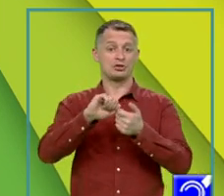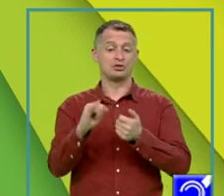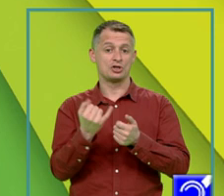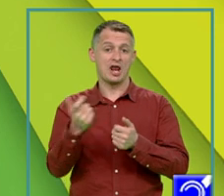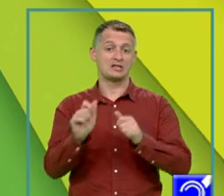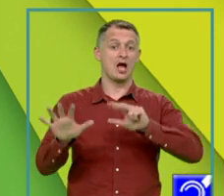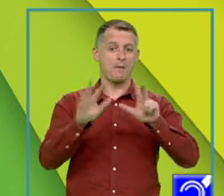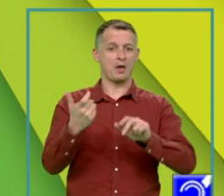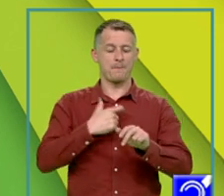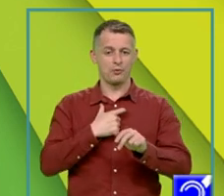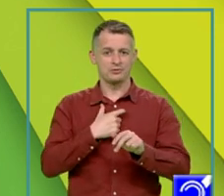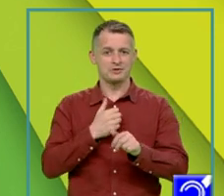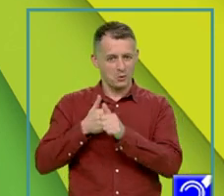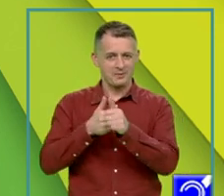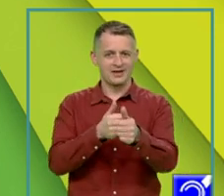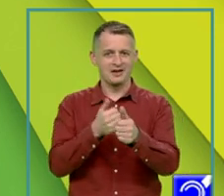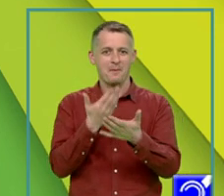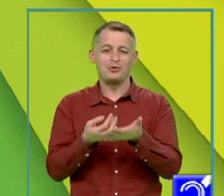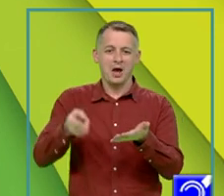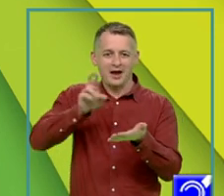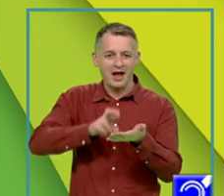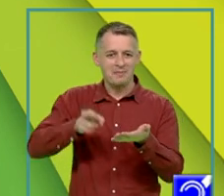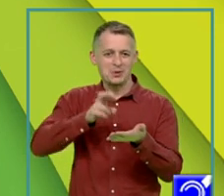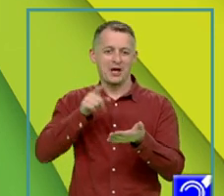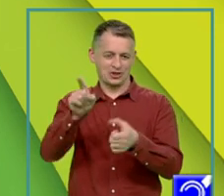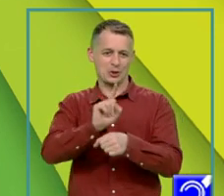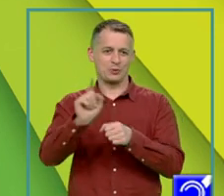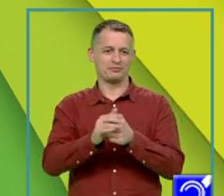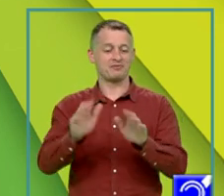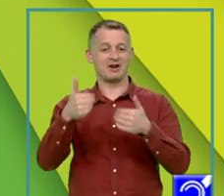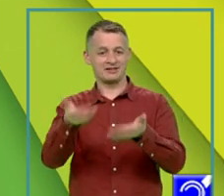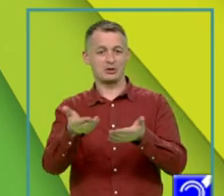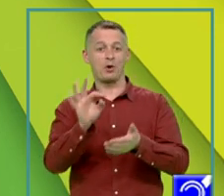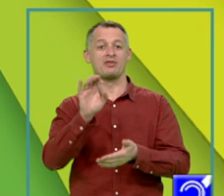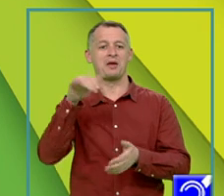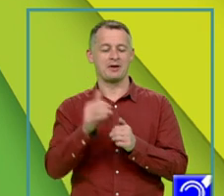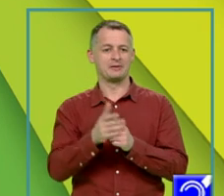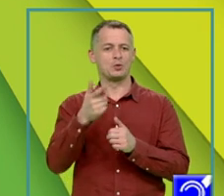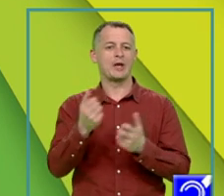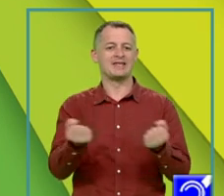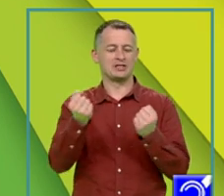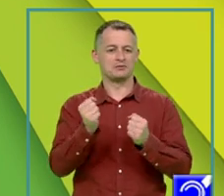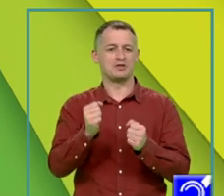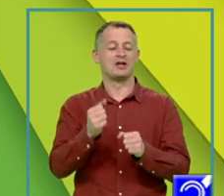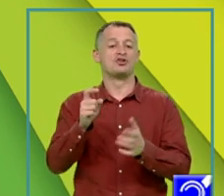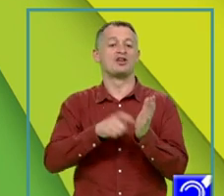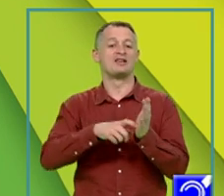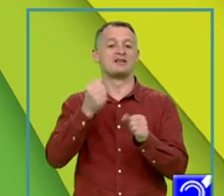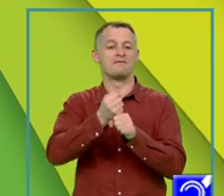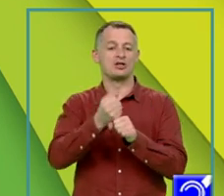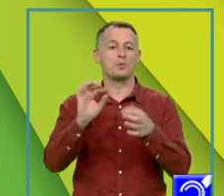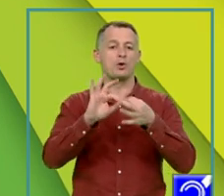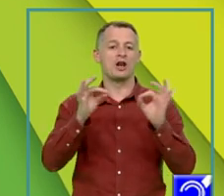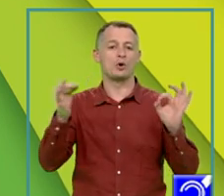pentru a recapitula acest lucru și am lăsat o temă primul exercițiu ne cerea să alcătuim un